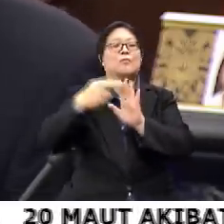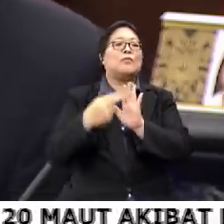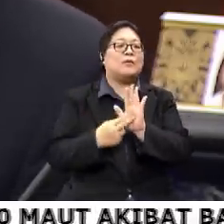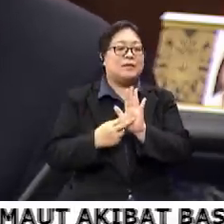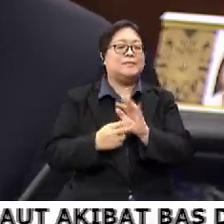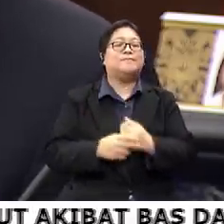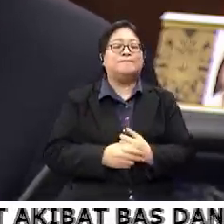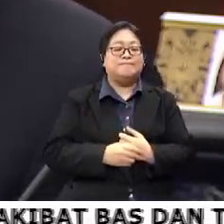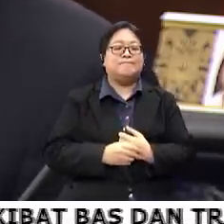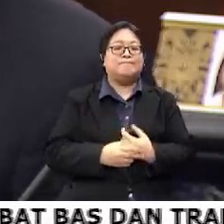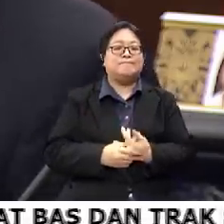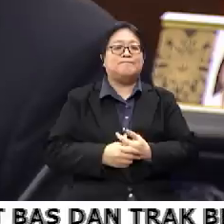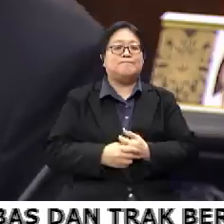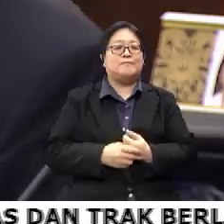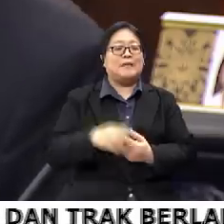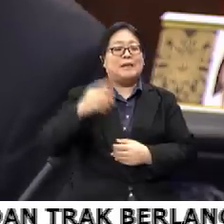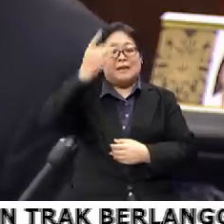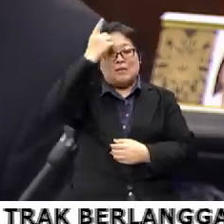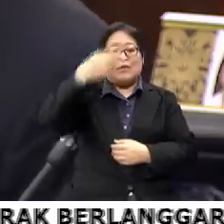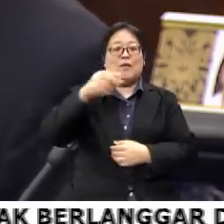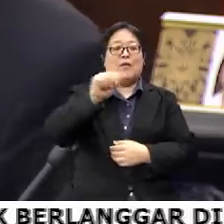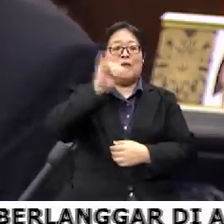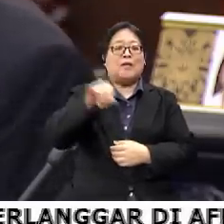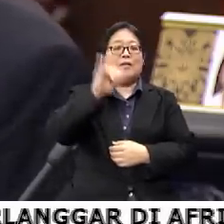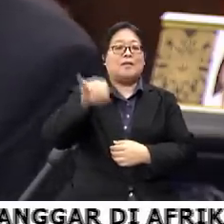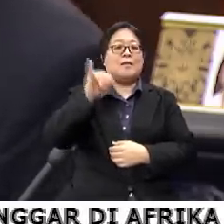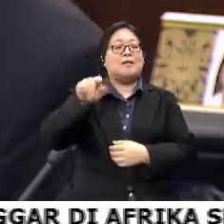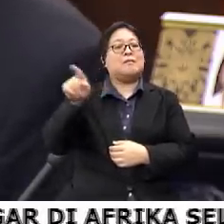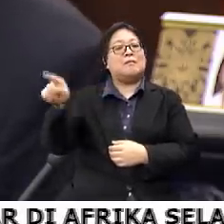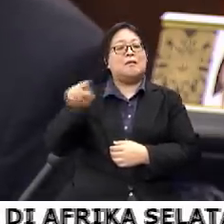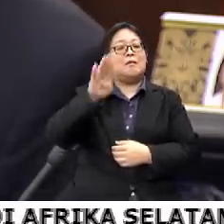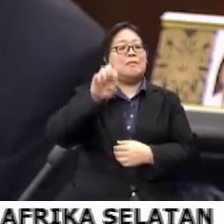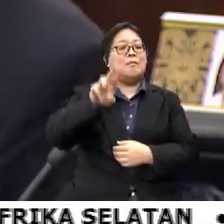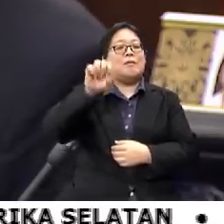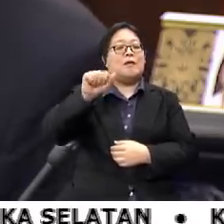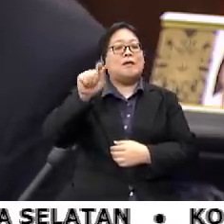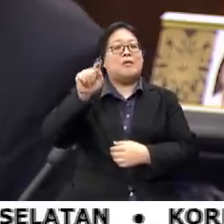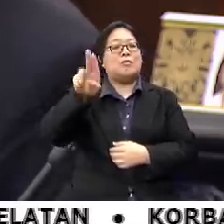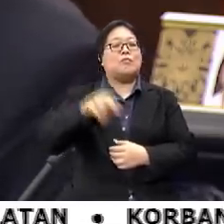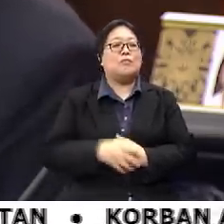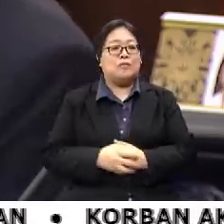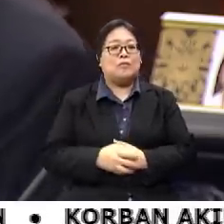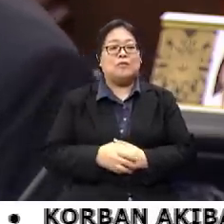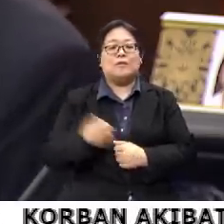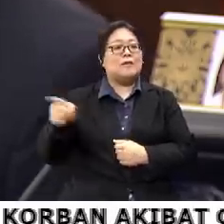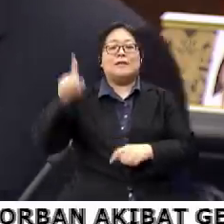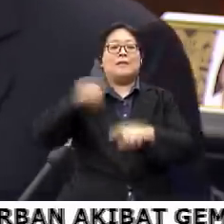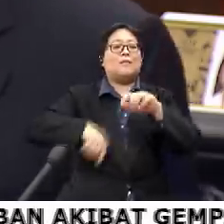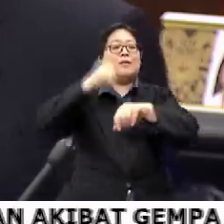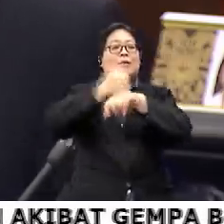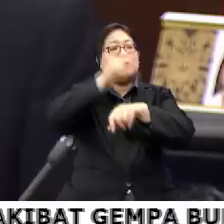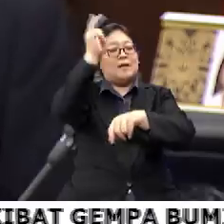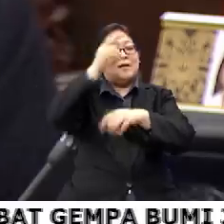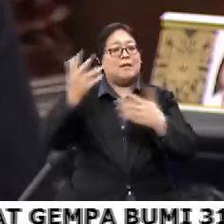yang ada. Datuk Ajiji, dia bersatu. Bersatu tidak dapat membentuk